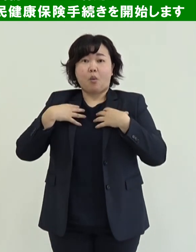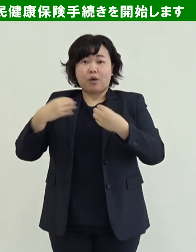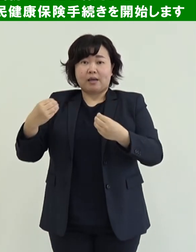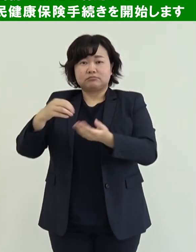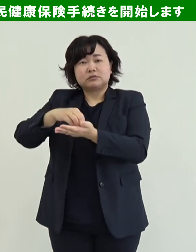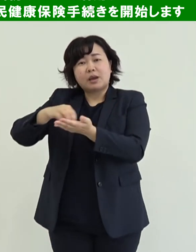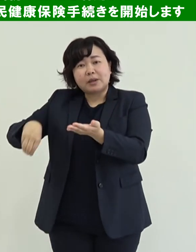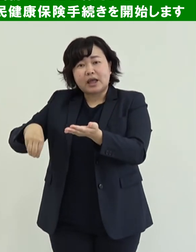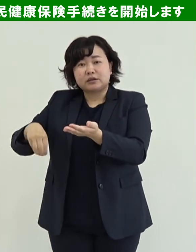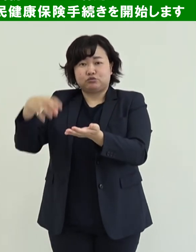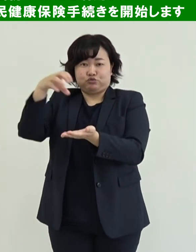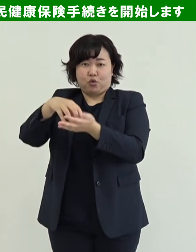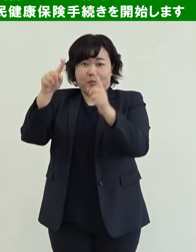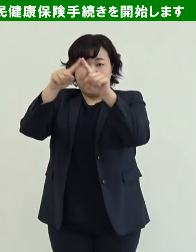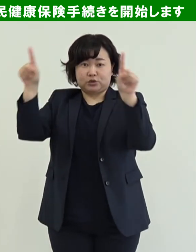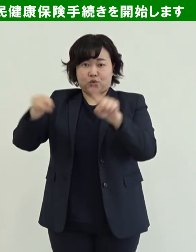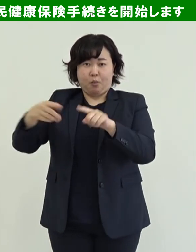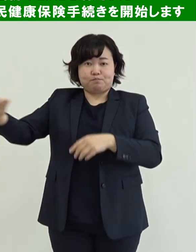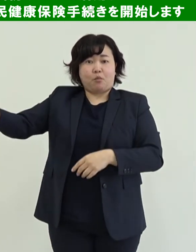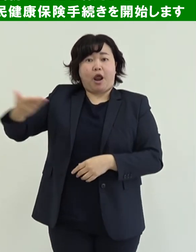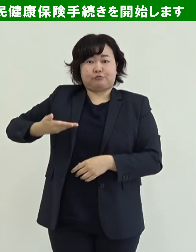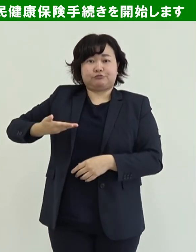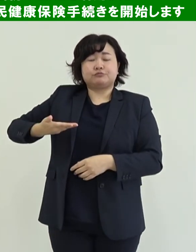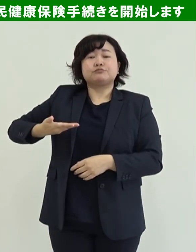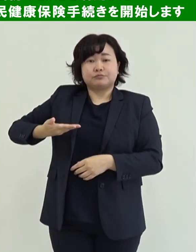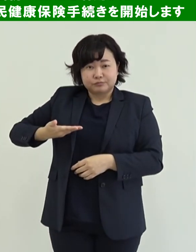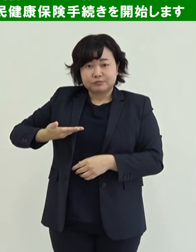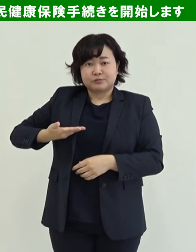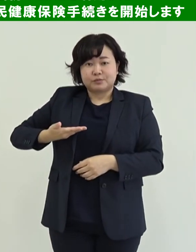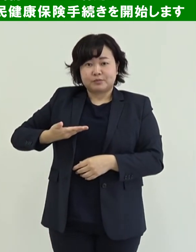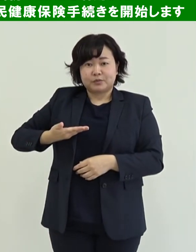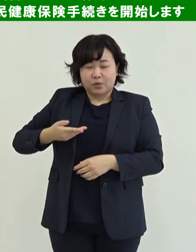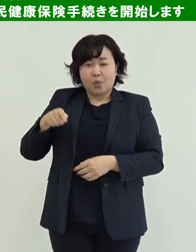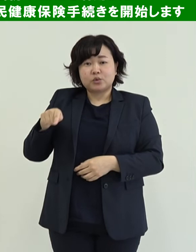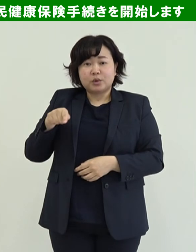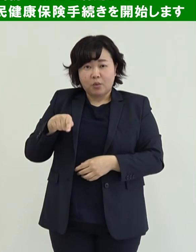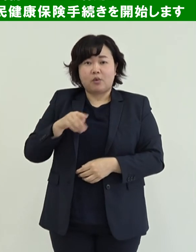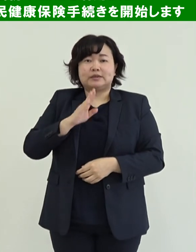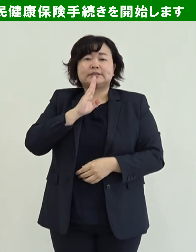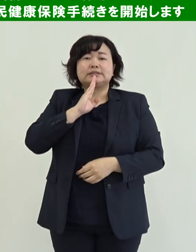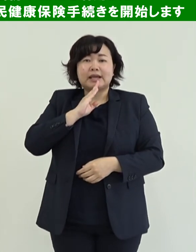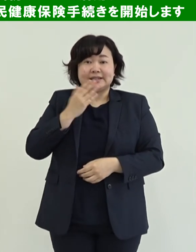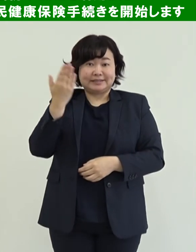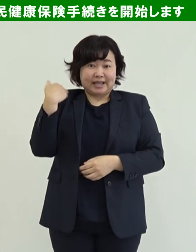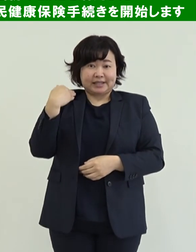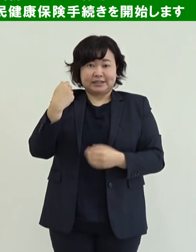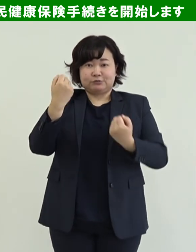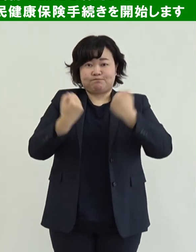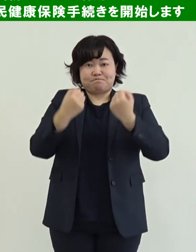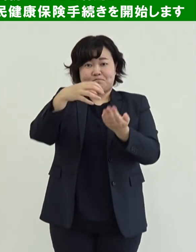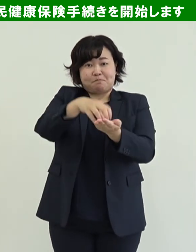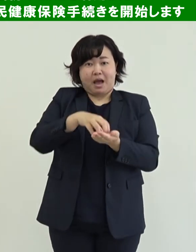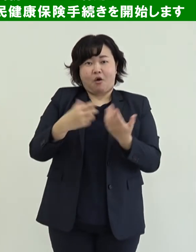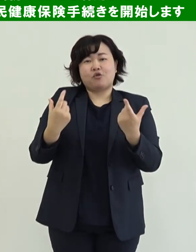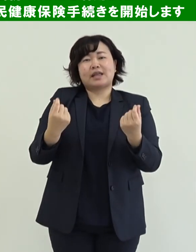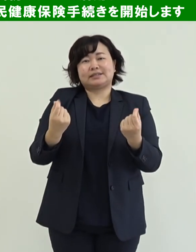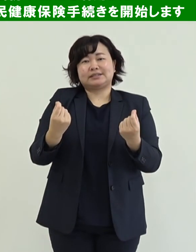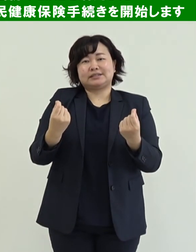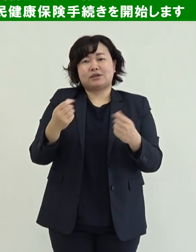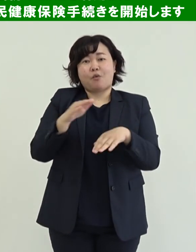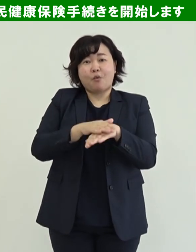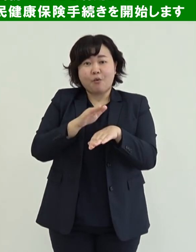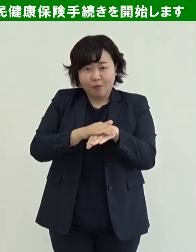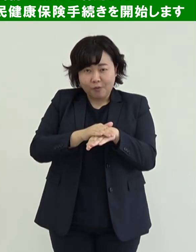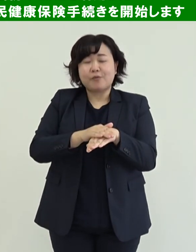という証明書を頂かれますのでそちらを実際に運転メチそうなどと同じように実際その場